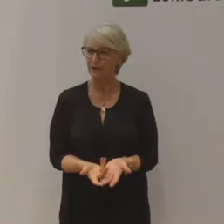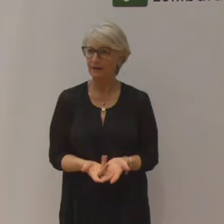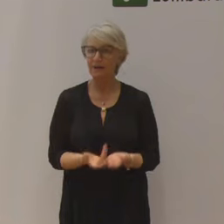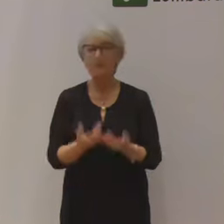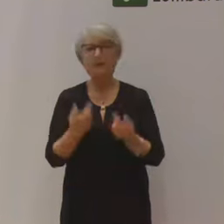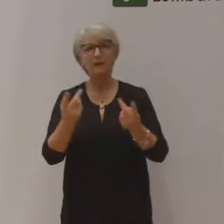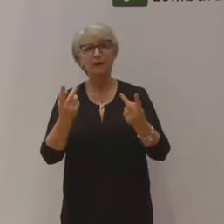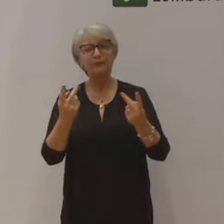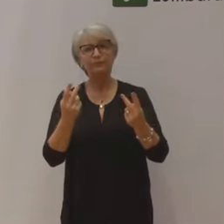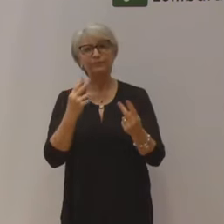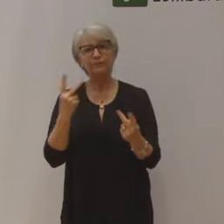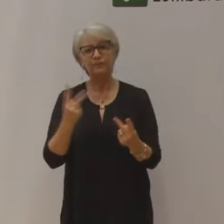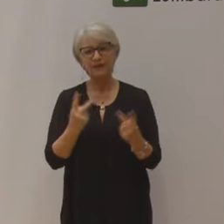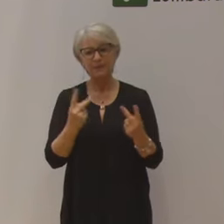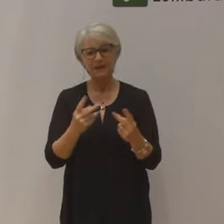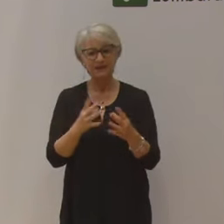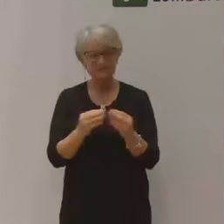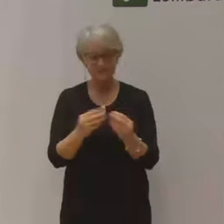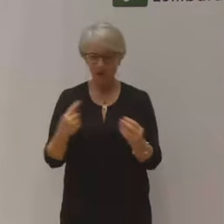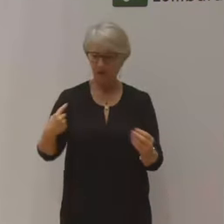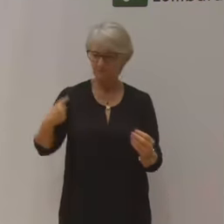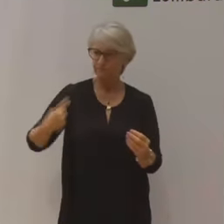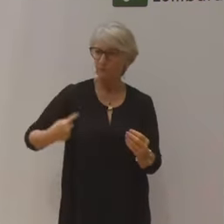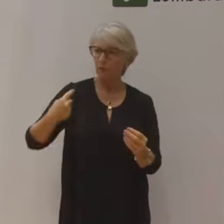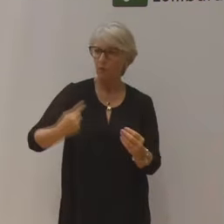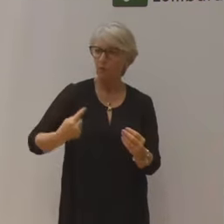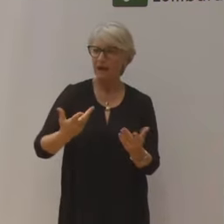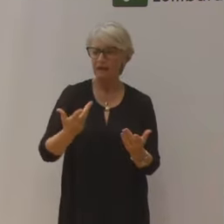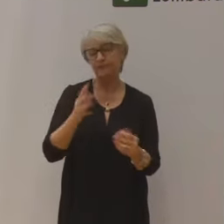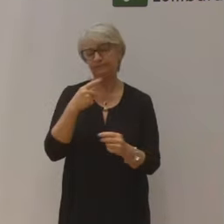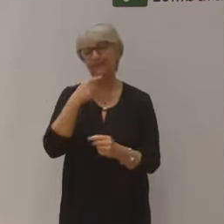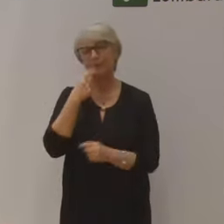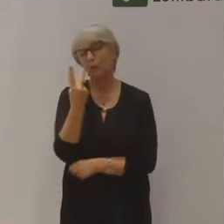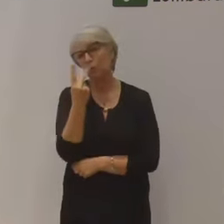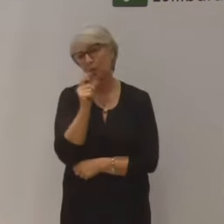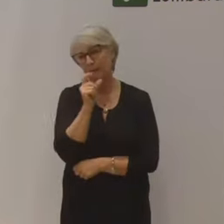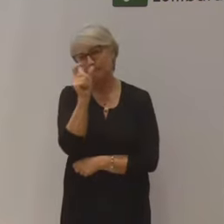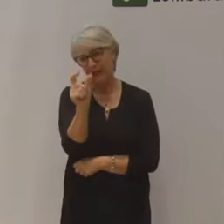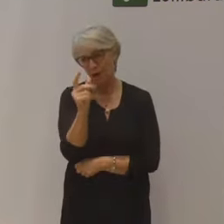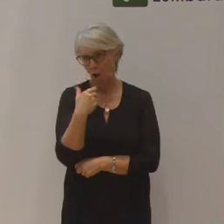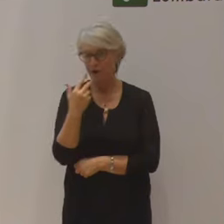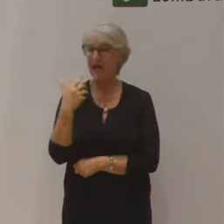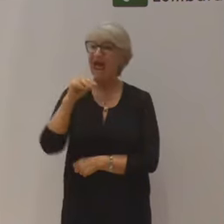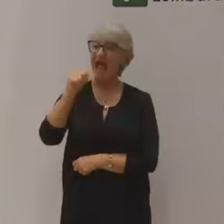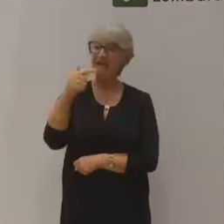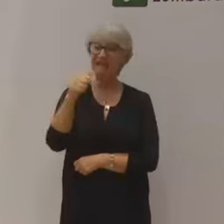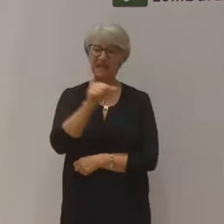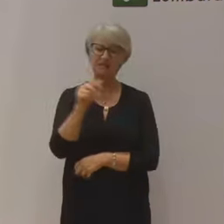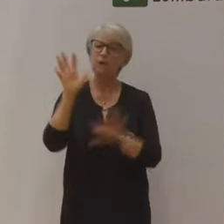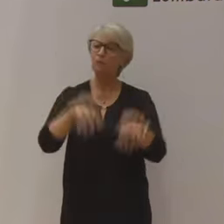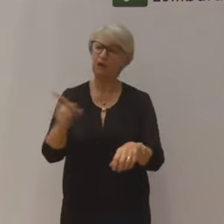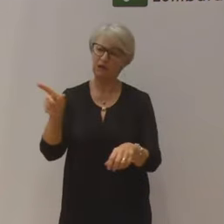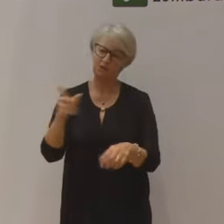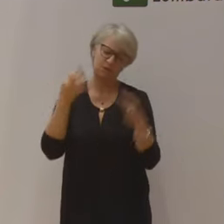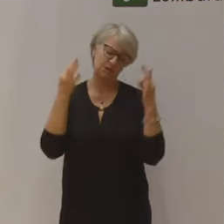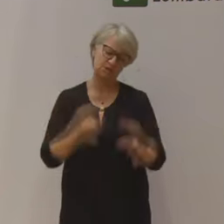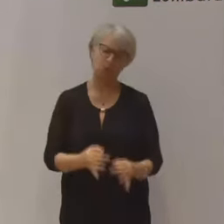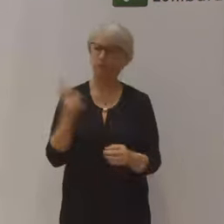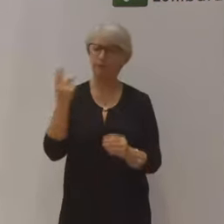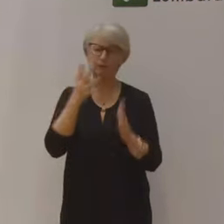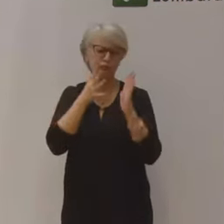Sostanzialmente quello che si sta facendo in questi anni, giusto due parole introduttive, poi sicuramente l'ATS di Brescia ci farà vedere più